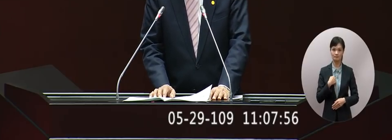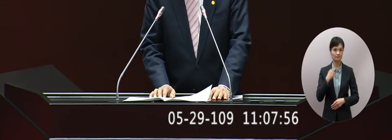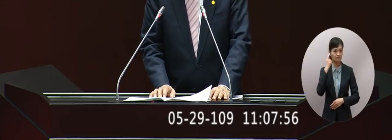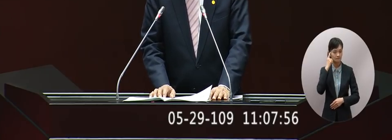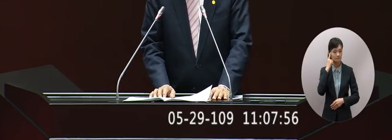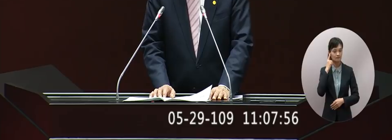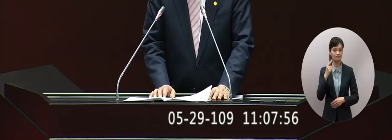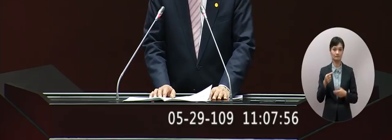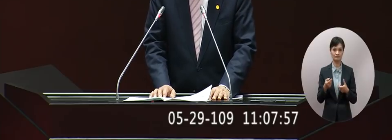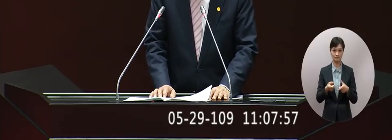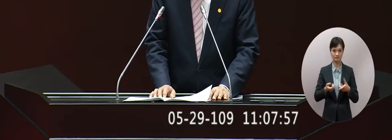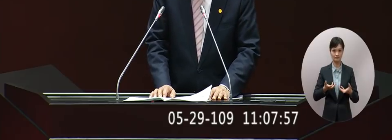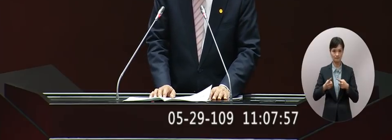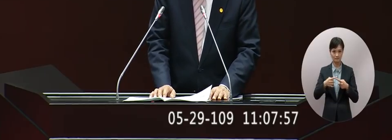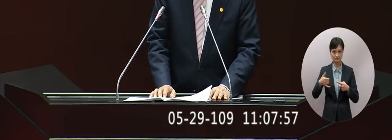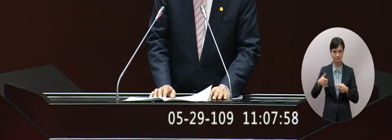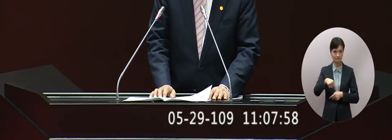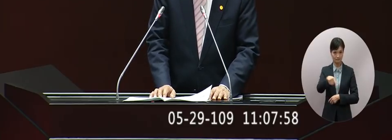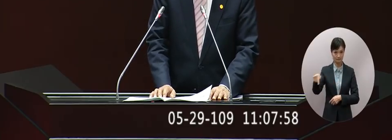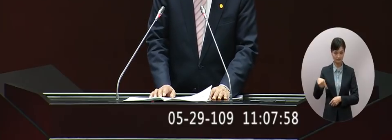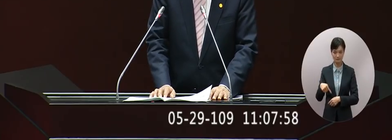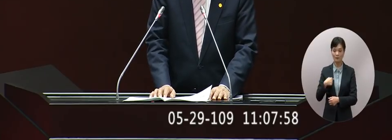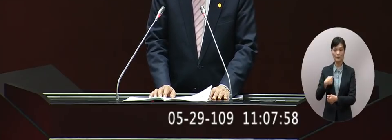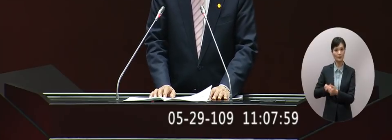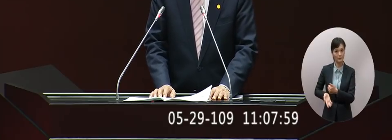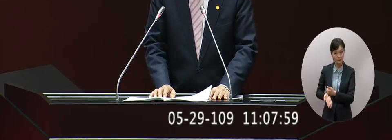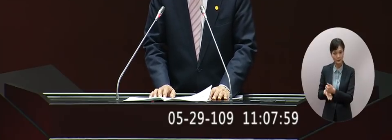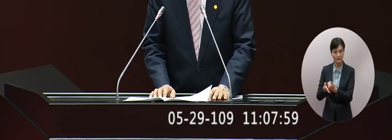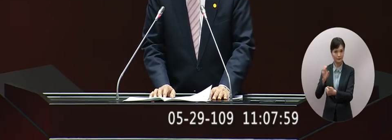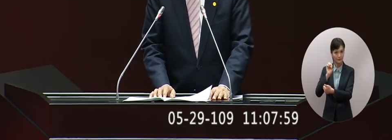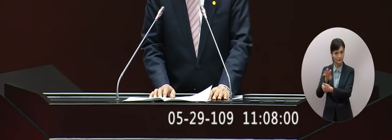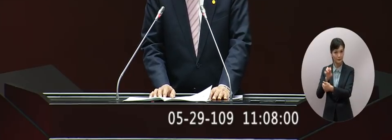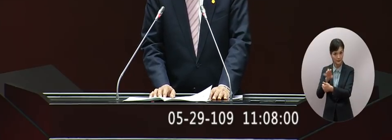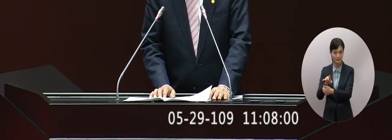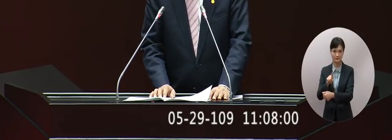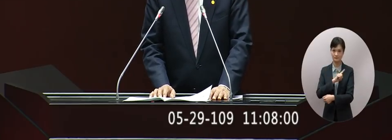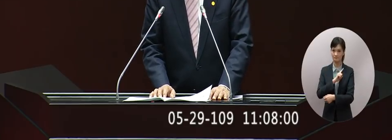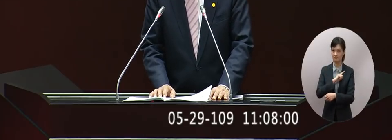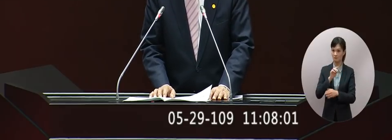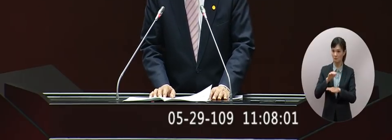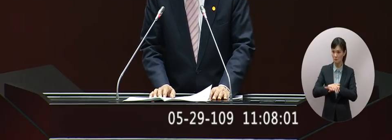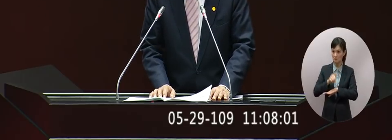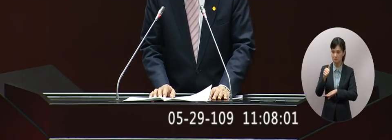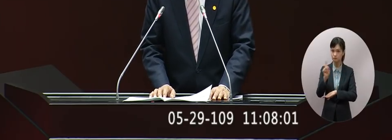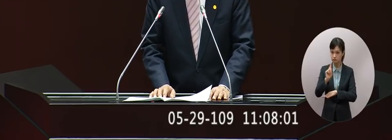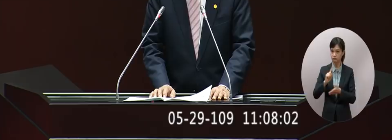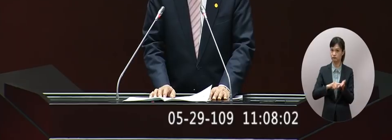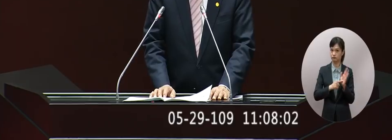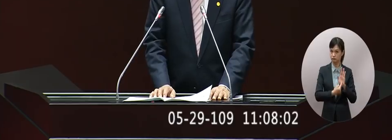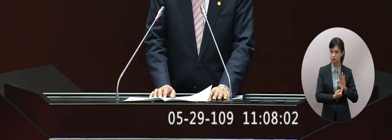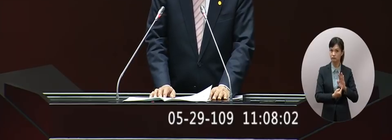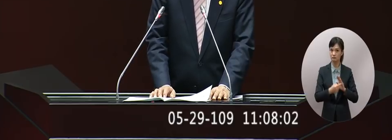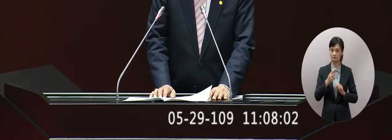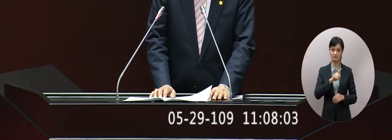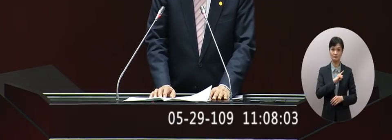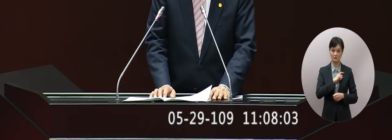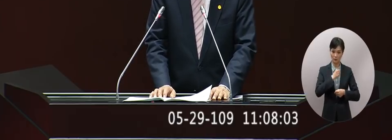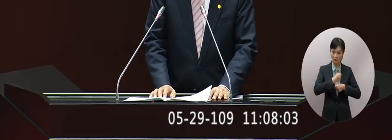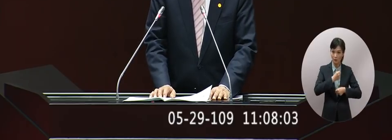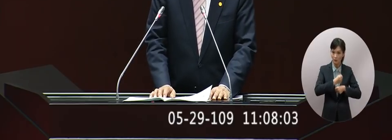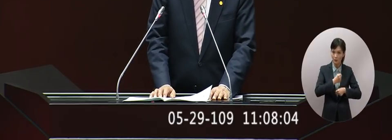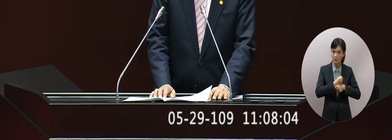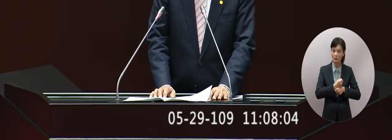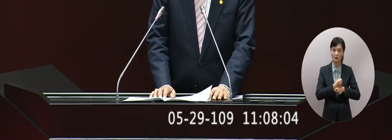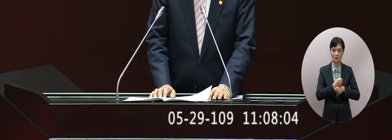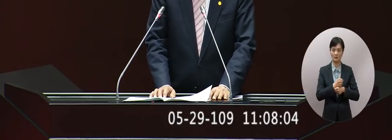同仁一展长才，学以致用，在公务机关的岗位上